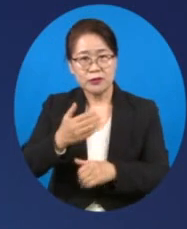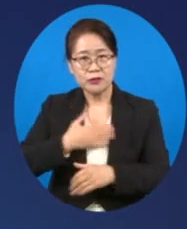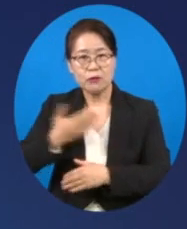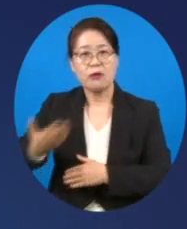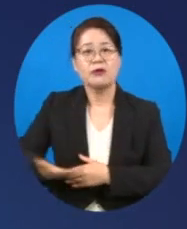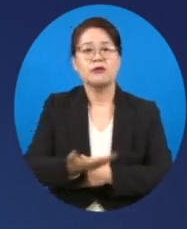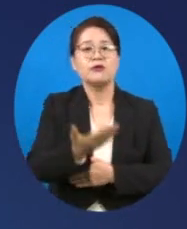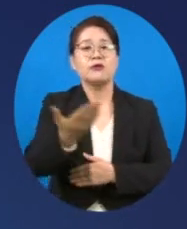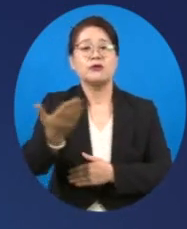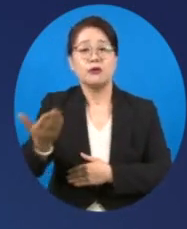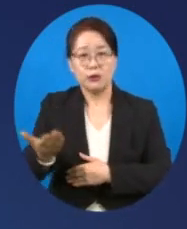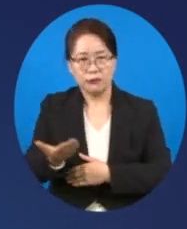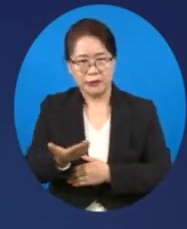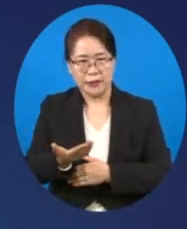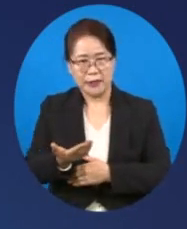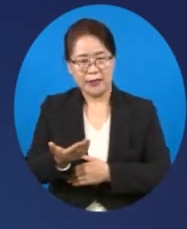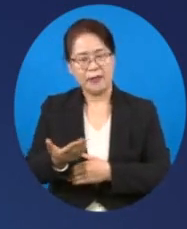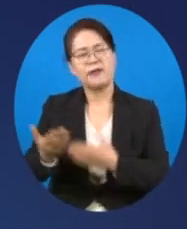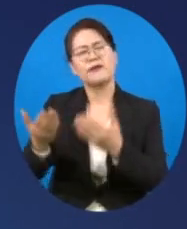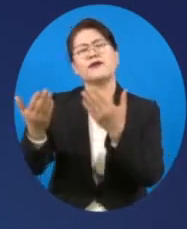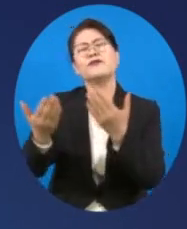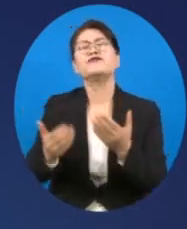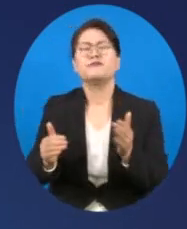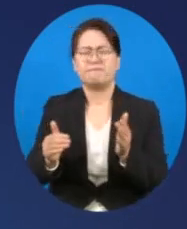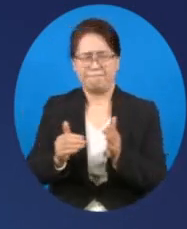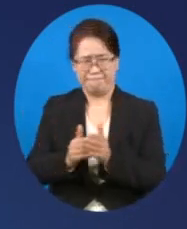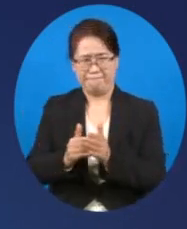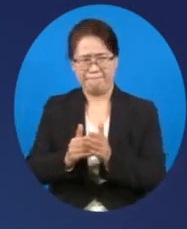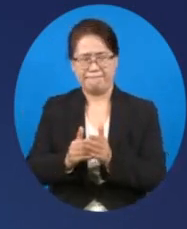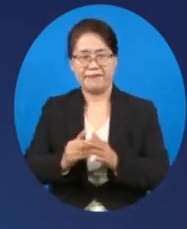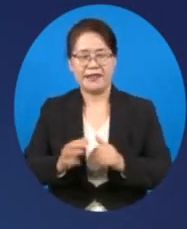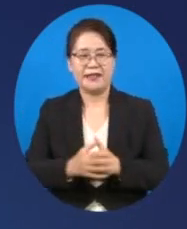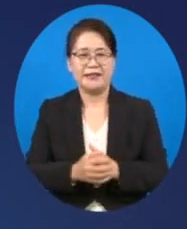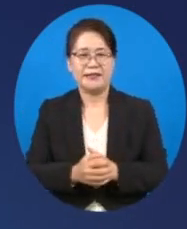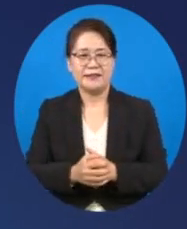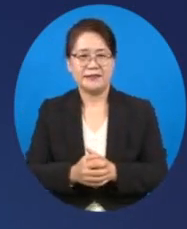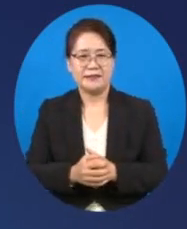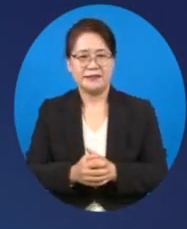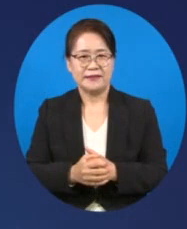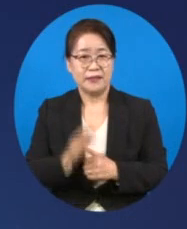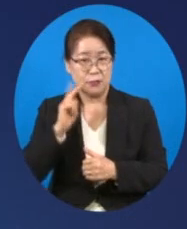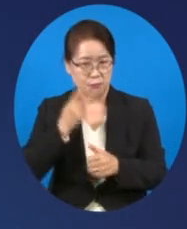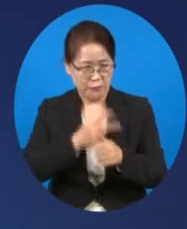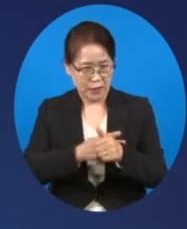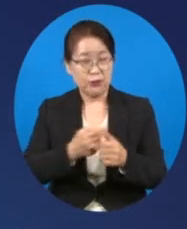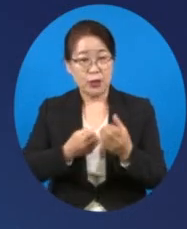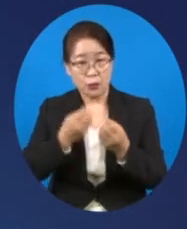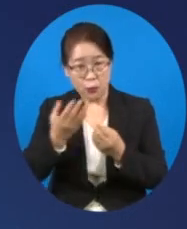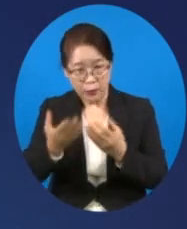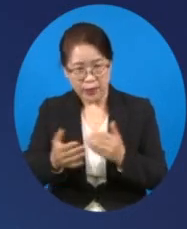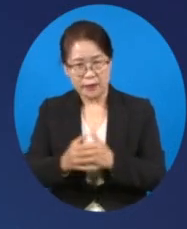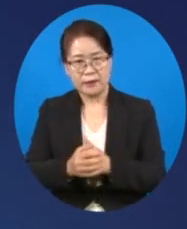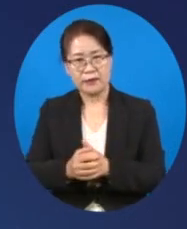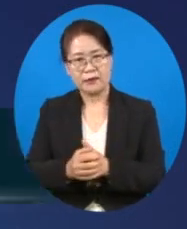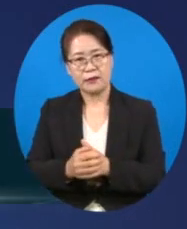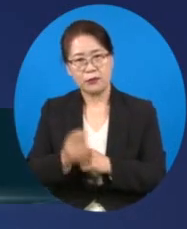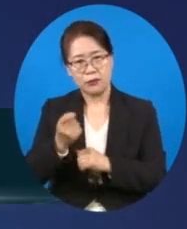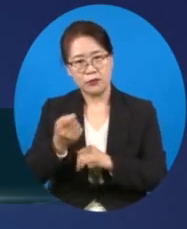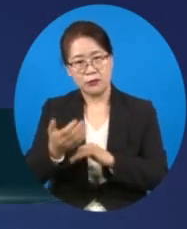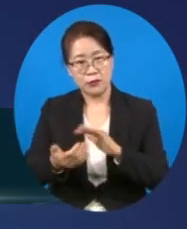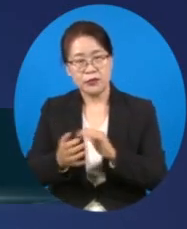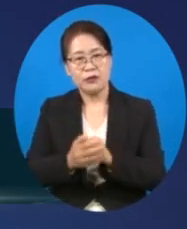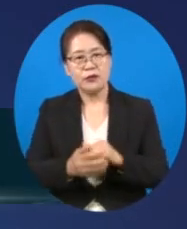여러분에게 안겨 주셨다는 사실입니다 그래서 바울은 이렇게 고백하죠 고린도전서